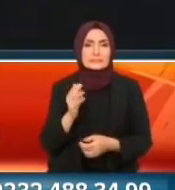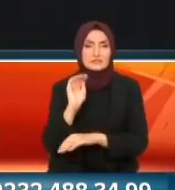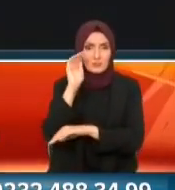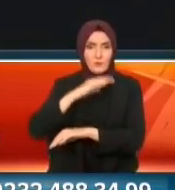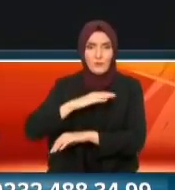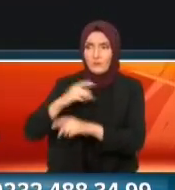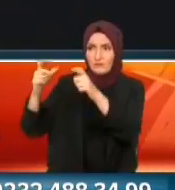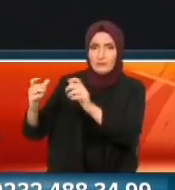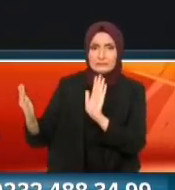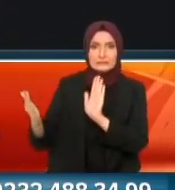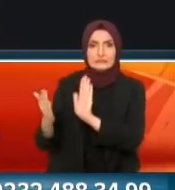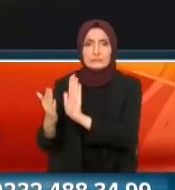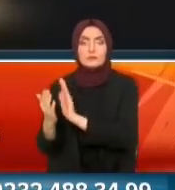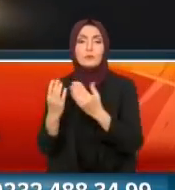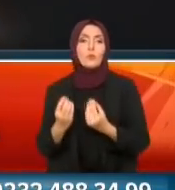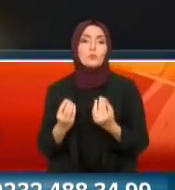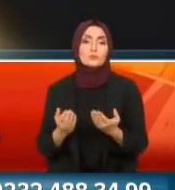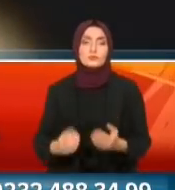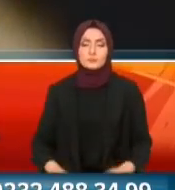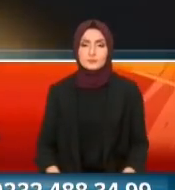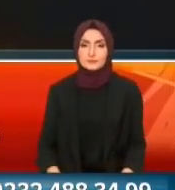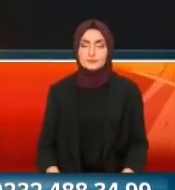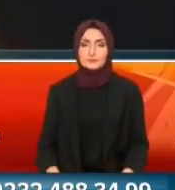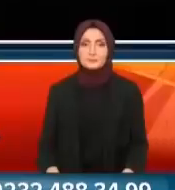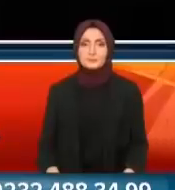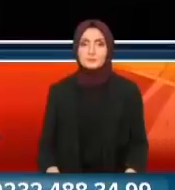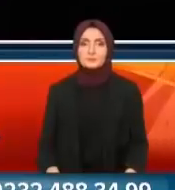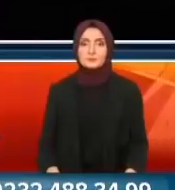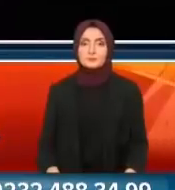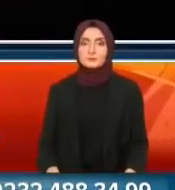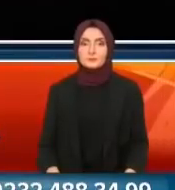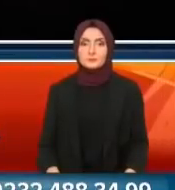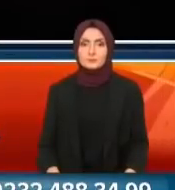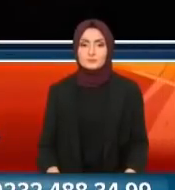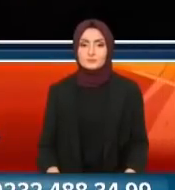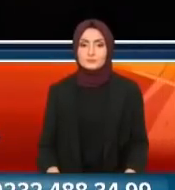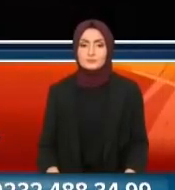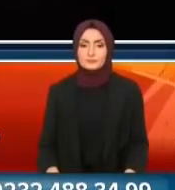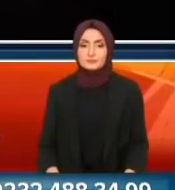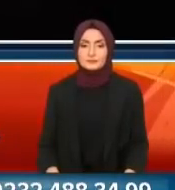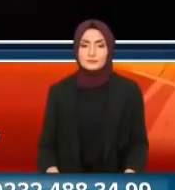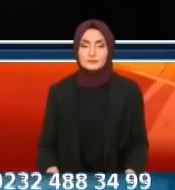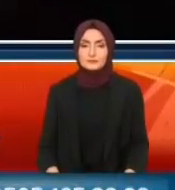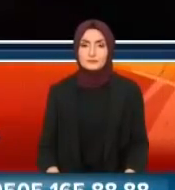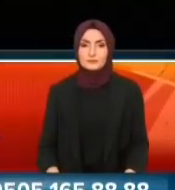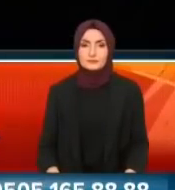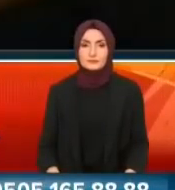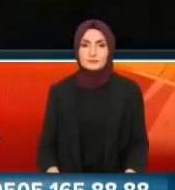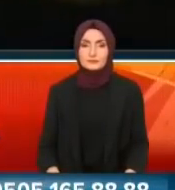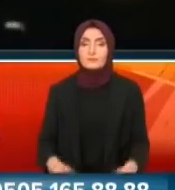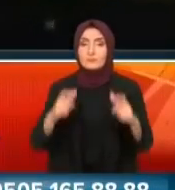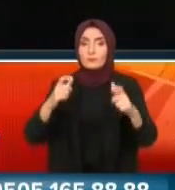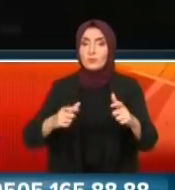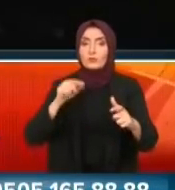yanıyor arkadaşlar ya, böyle bir şey yok ya. Bu rüzgarda nasıl söner bu ya? Badamut tarafına doğru yangın ilerliyor. O tarafta da konutlar var.